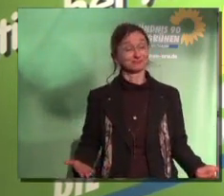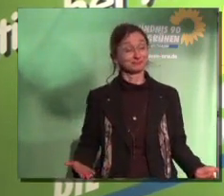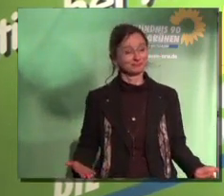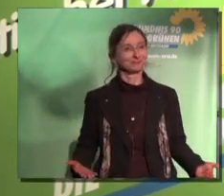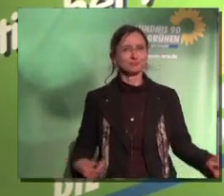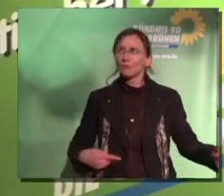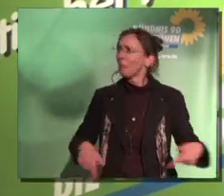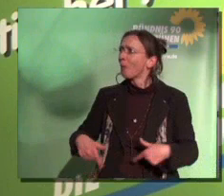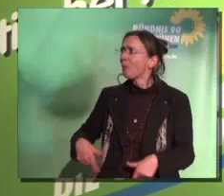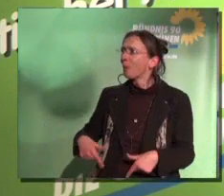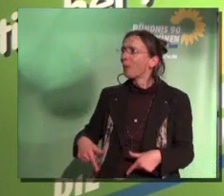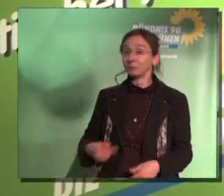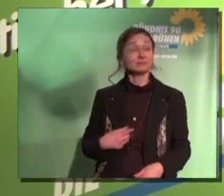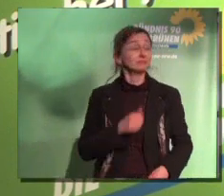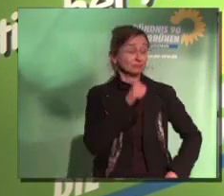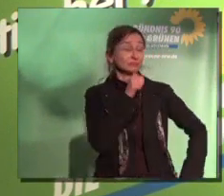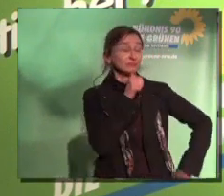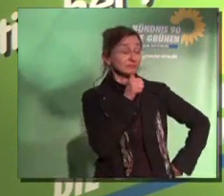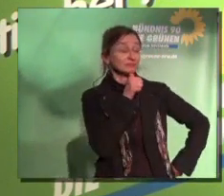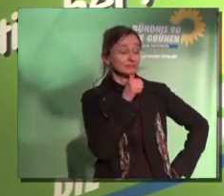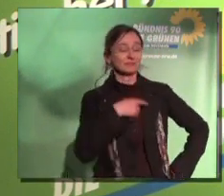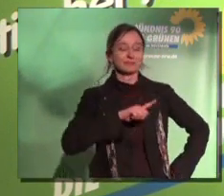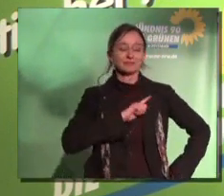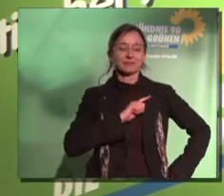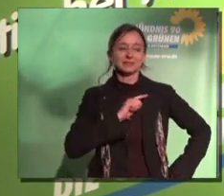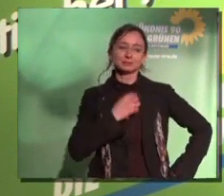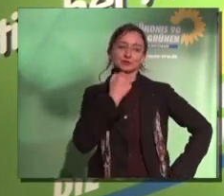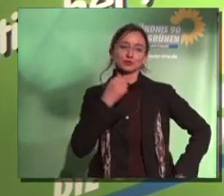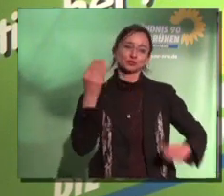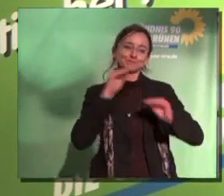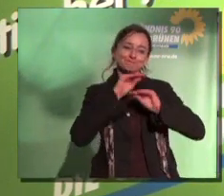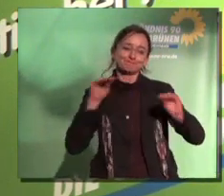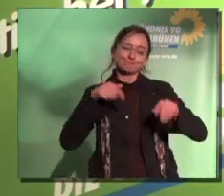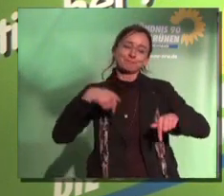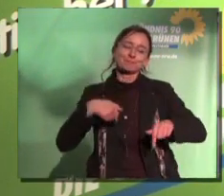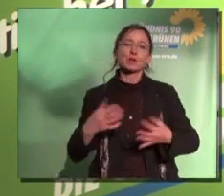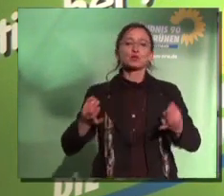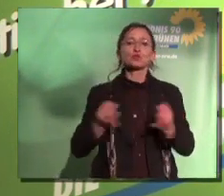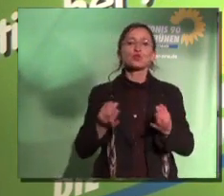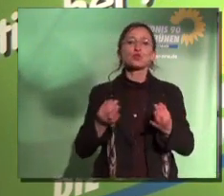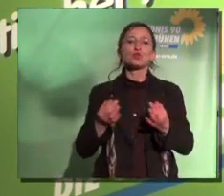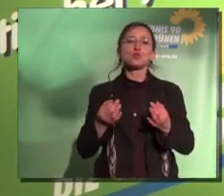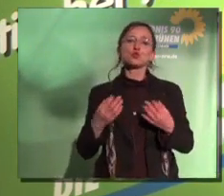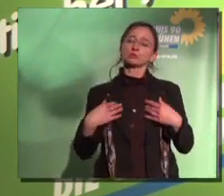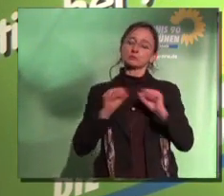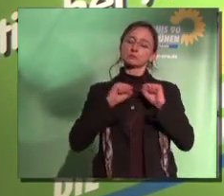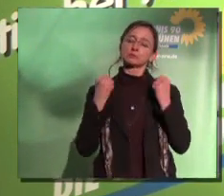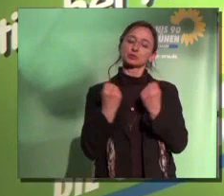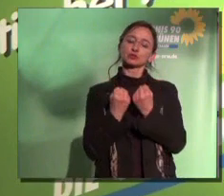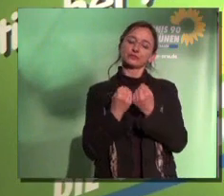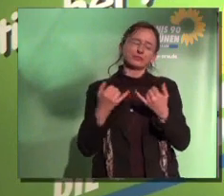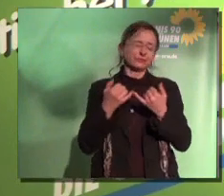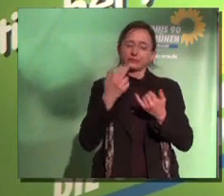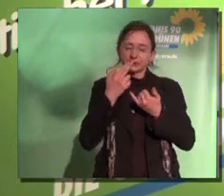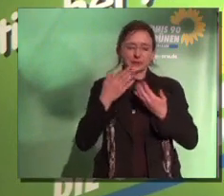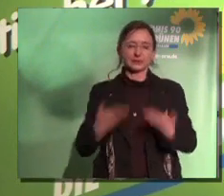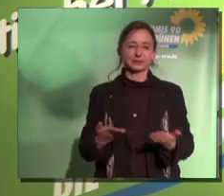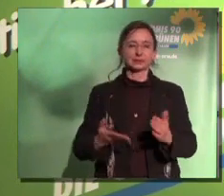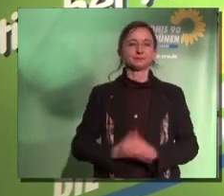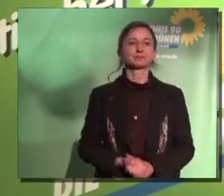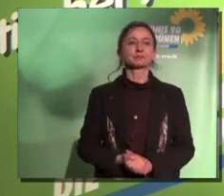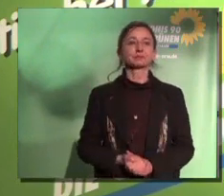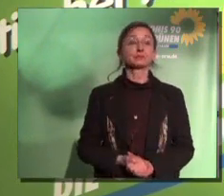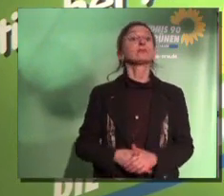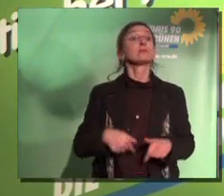doch irgendwie schon noch mal sagen, wo die Grünen stehen, ja. So, also zu meiner Rede hier selber, diese Rede hat